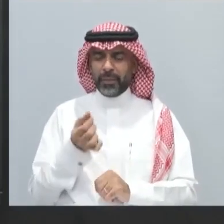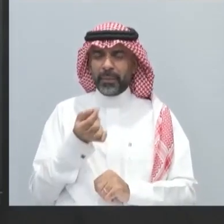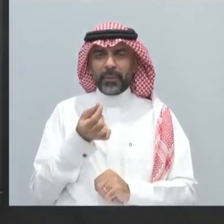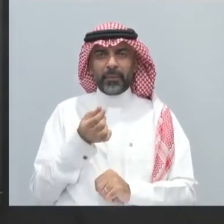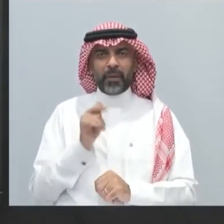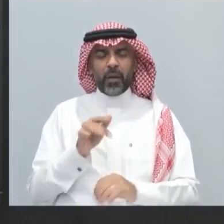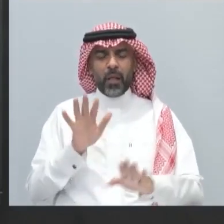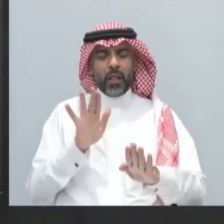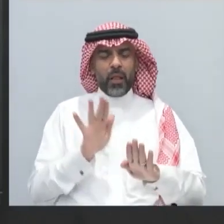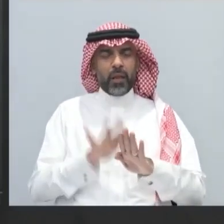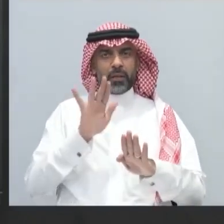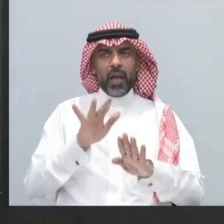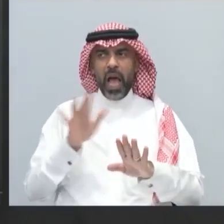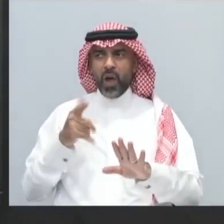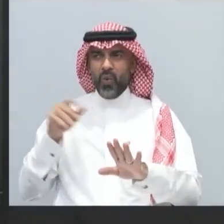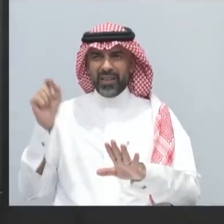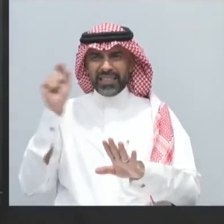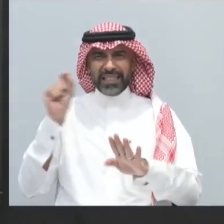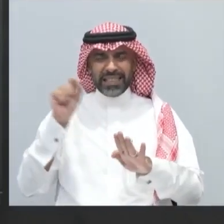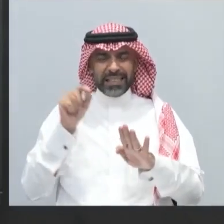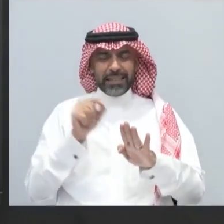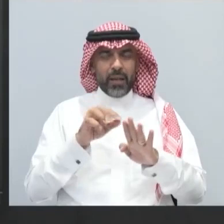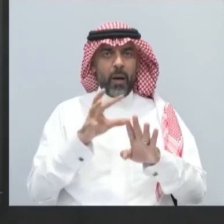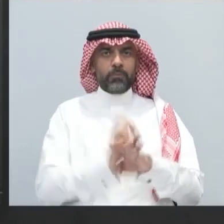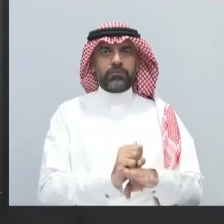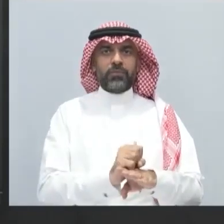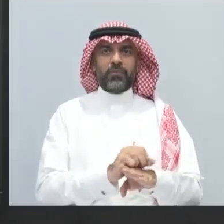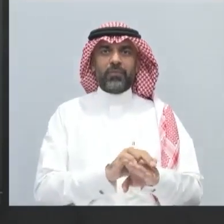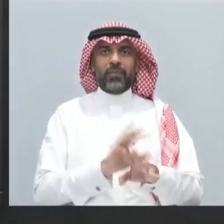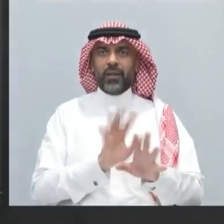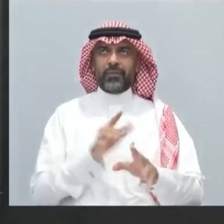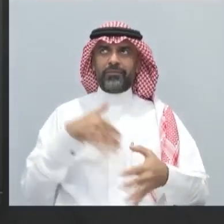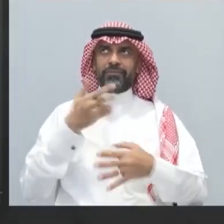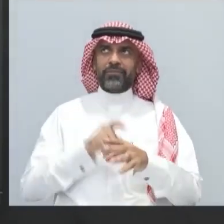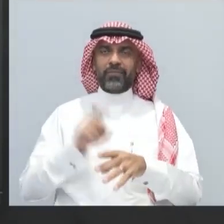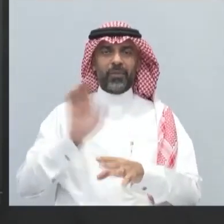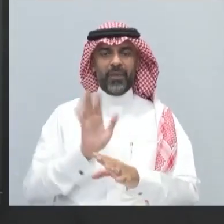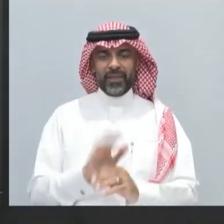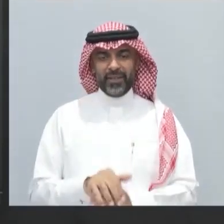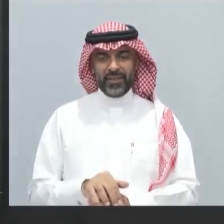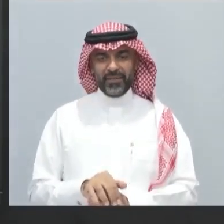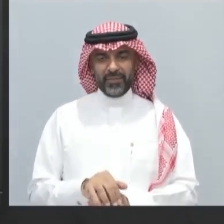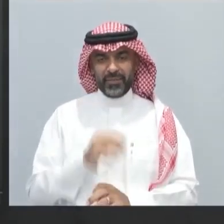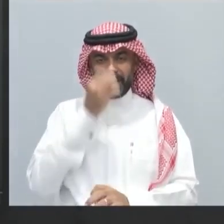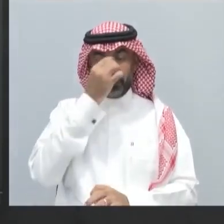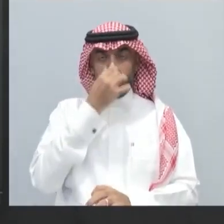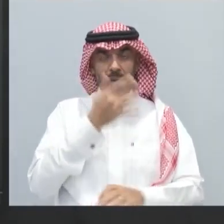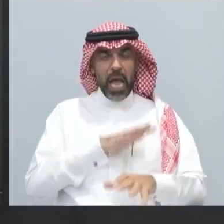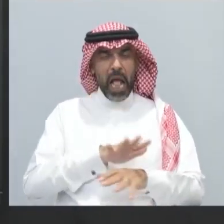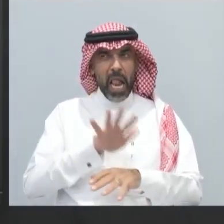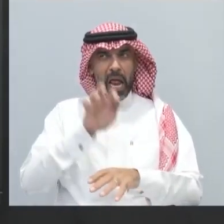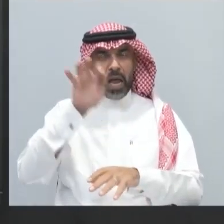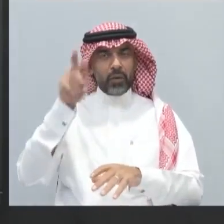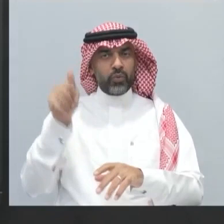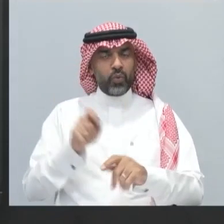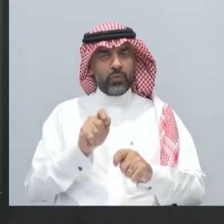تلتصق بها الحشره او الفريسه هنا العناكب قادره على صنع